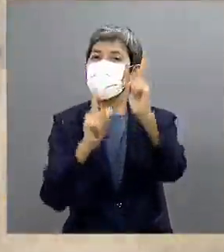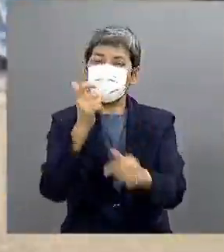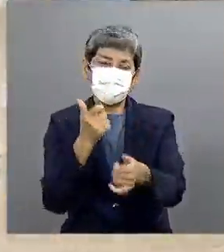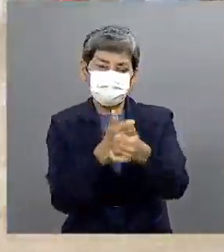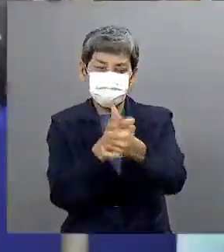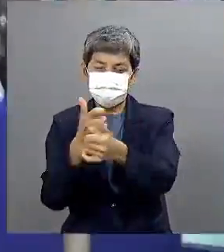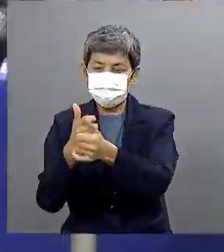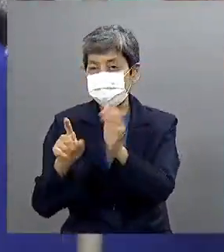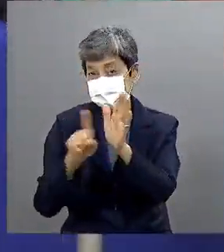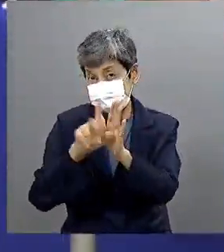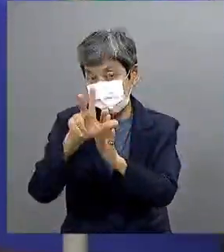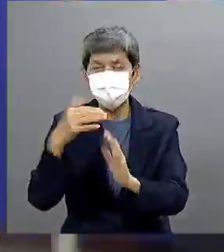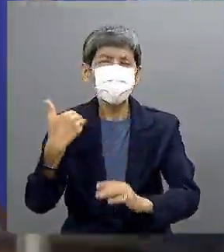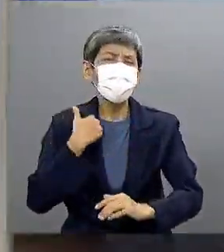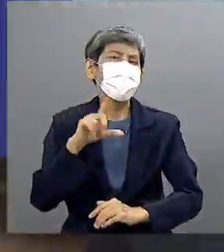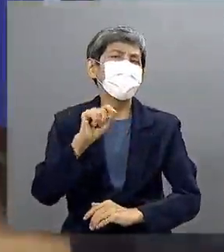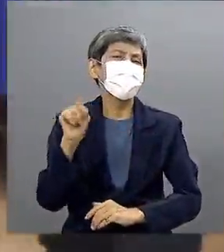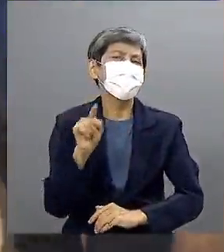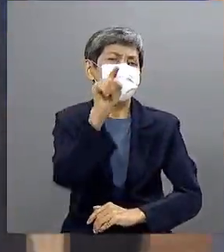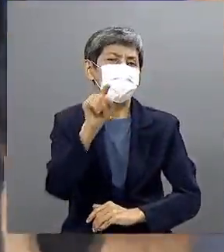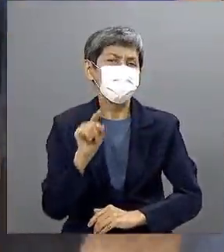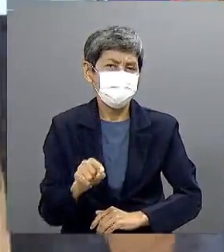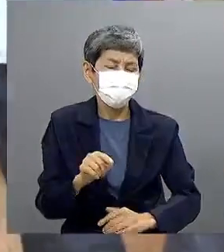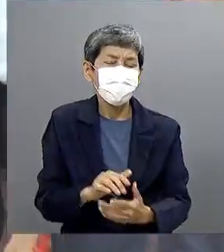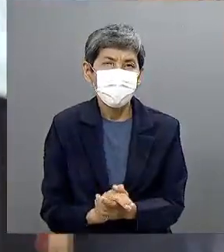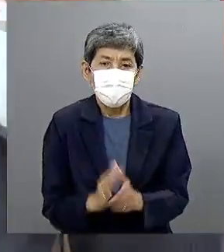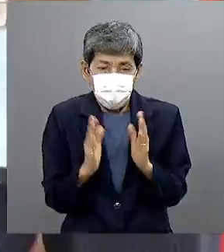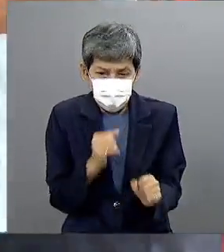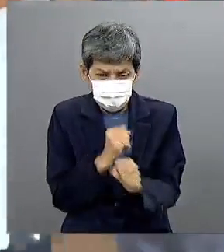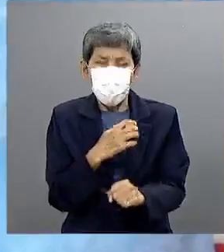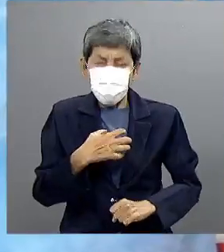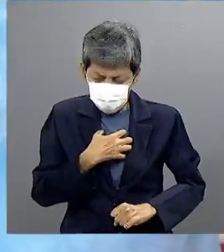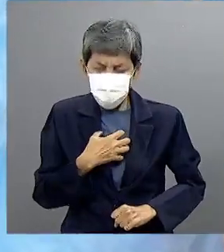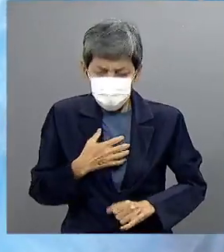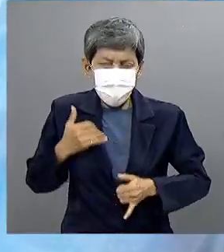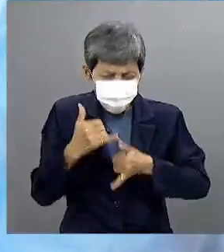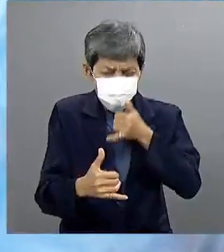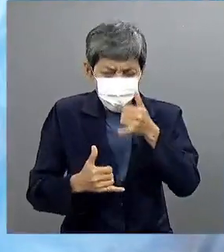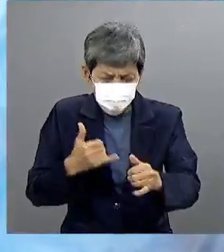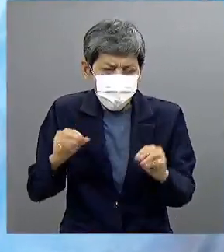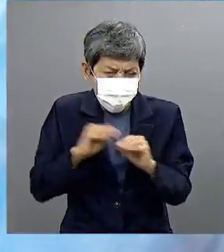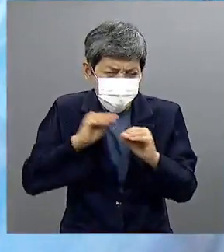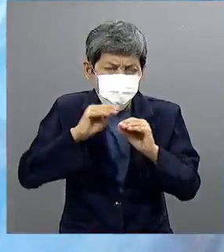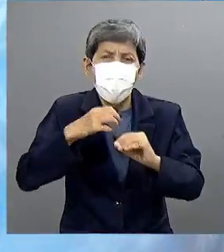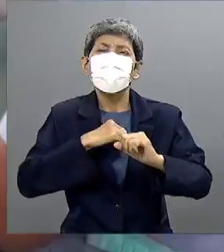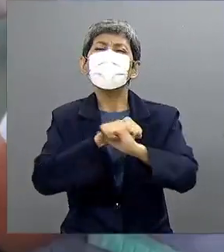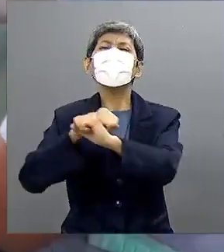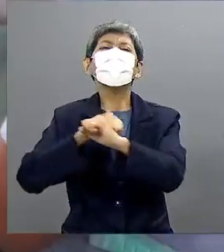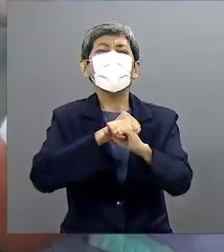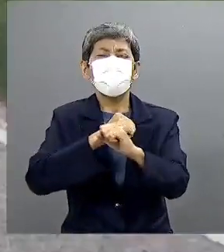เพียงร้อยละ21เท่านั้นค่ะเจ้าหน้าที่ต้องการให้เขารับการฉีดมากขึ้นเพื่อลดความรุนแรงจากการป่วย